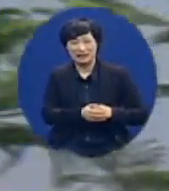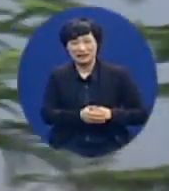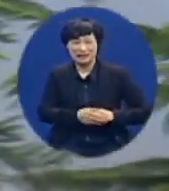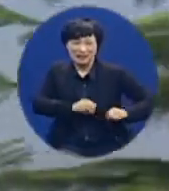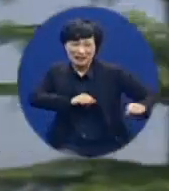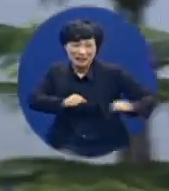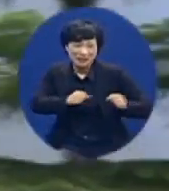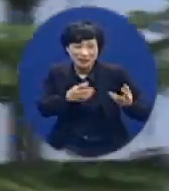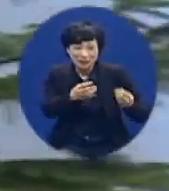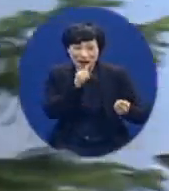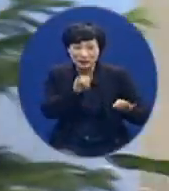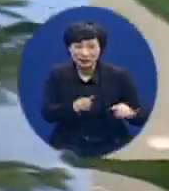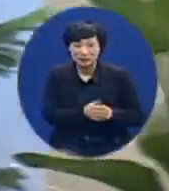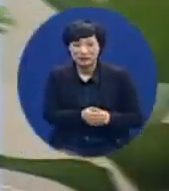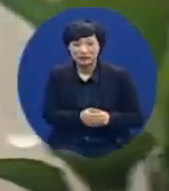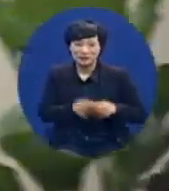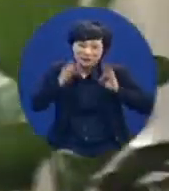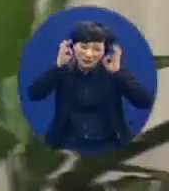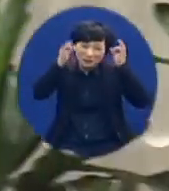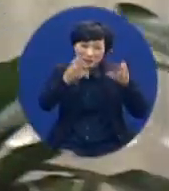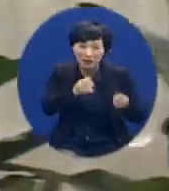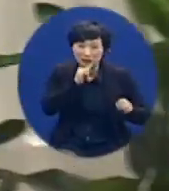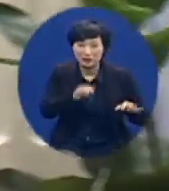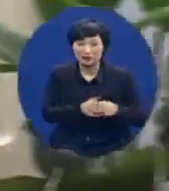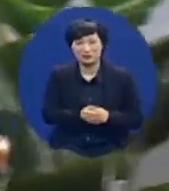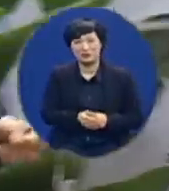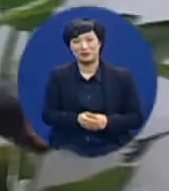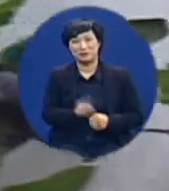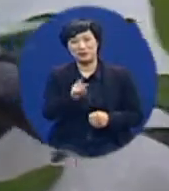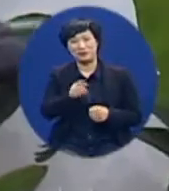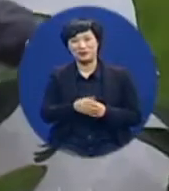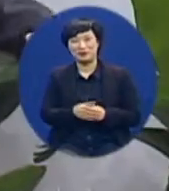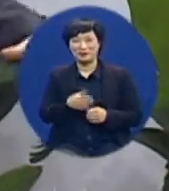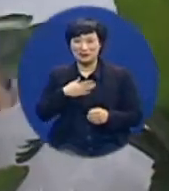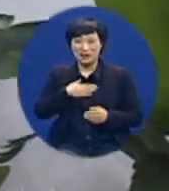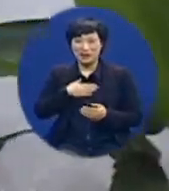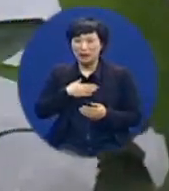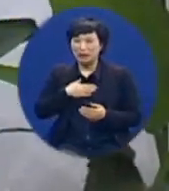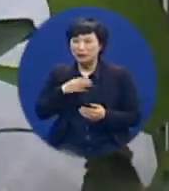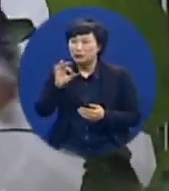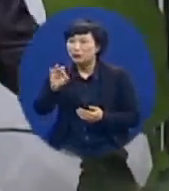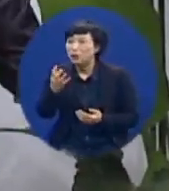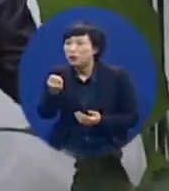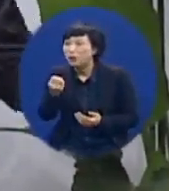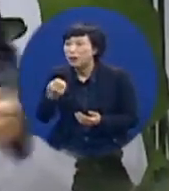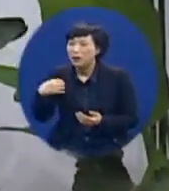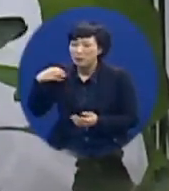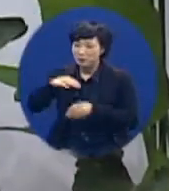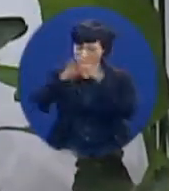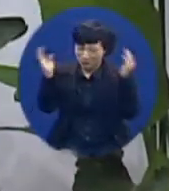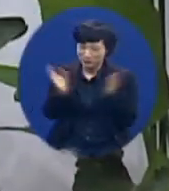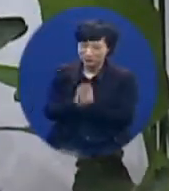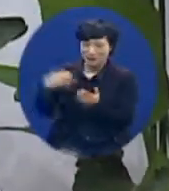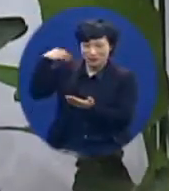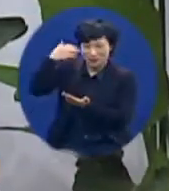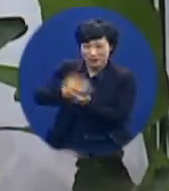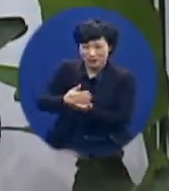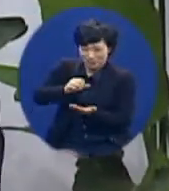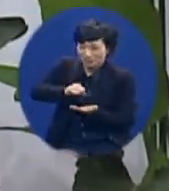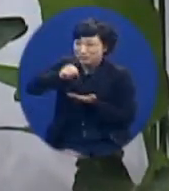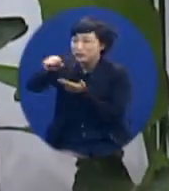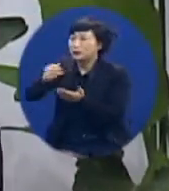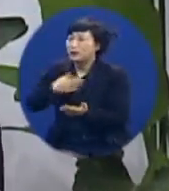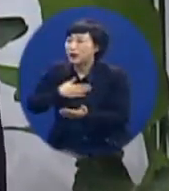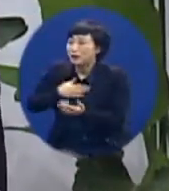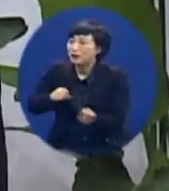죽어보려고 몸부림을 칩니다. 안 죽어보려고. 야, please 내가 돈을 얼마든지 줄 테니 I will pay 나 좀 살려다. At any